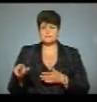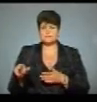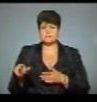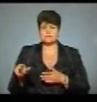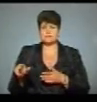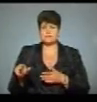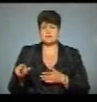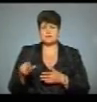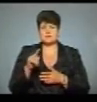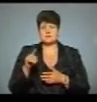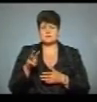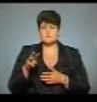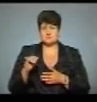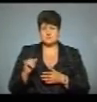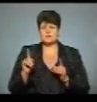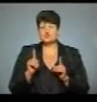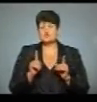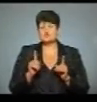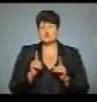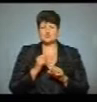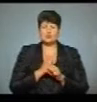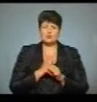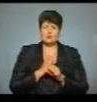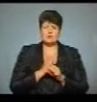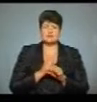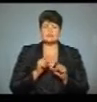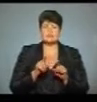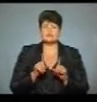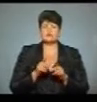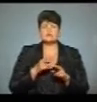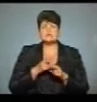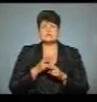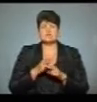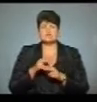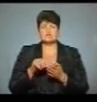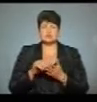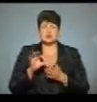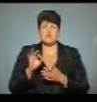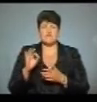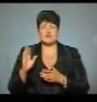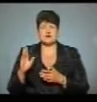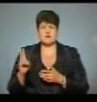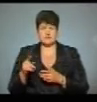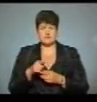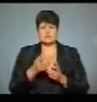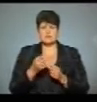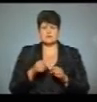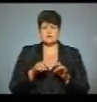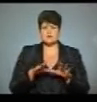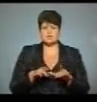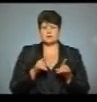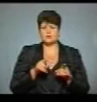засобів масової інформації десь щось робили, таке, що заважало членам ОВК, вони прийняли рішення для того, щоб